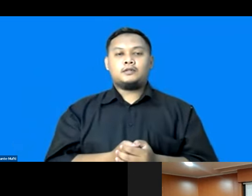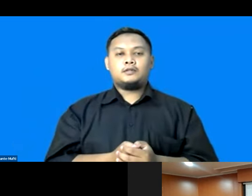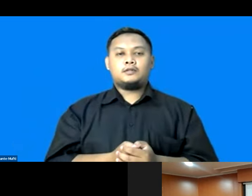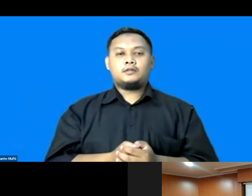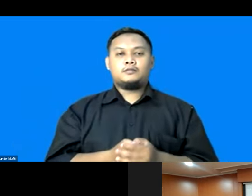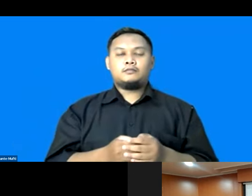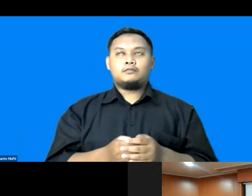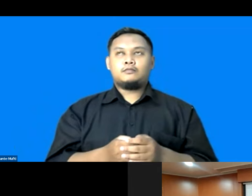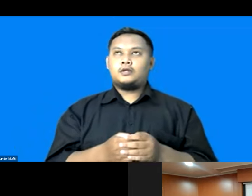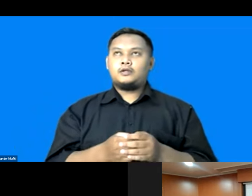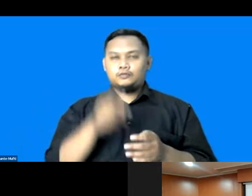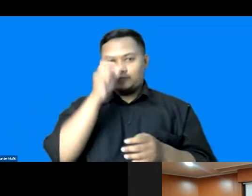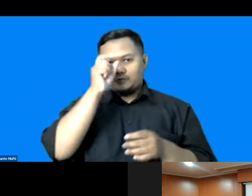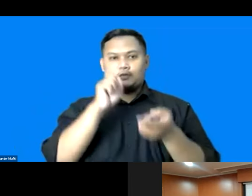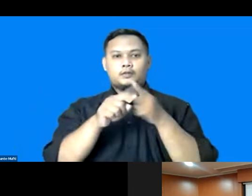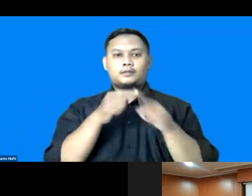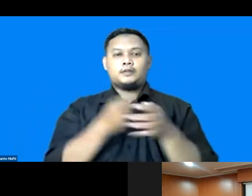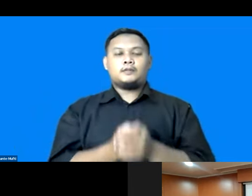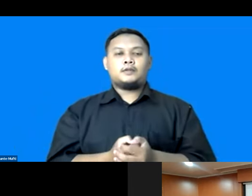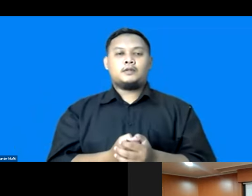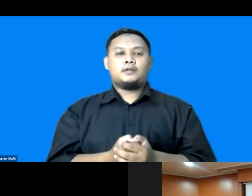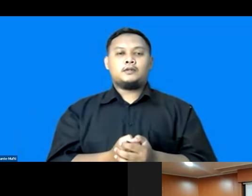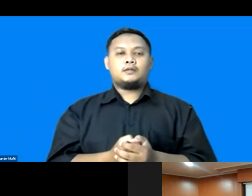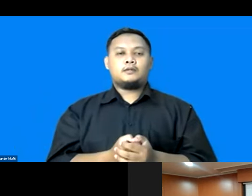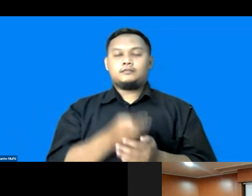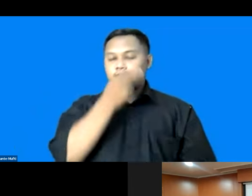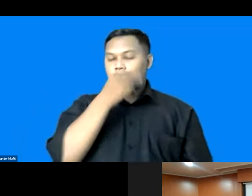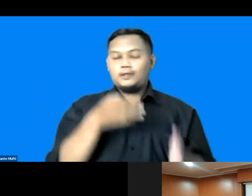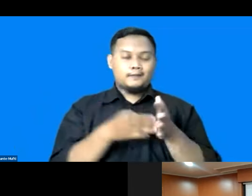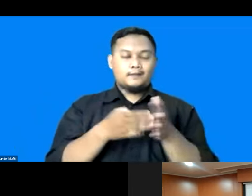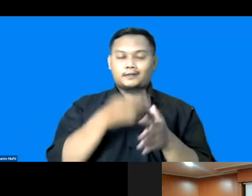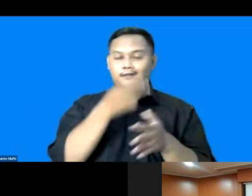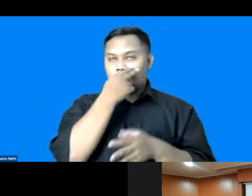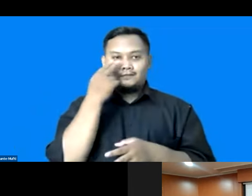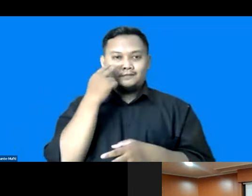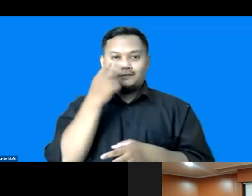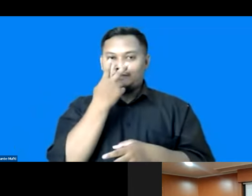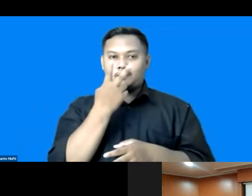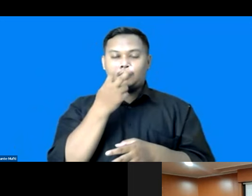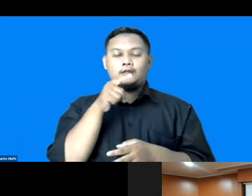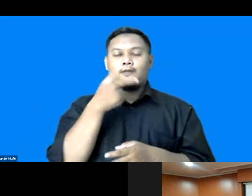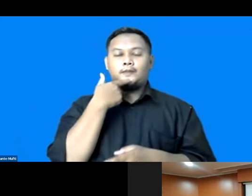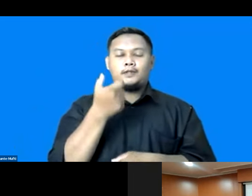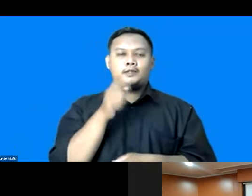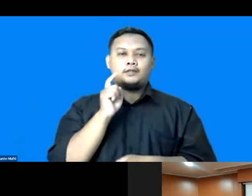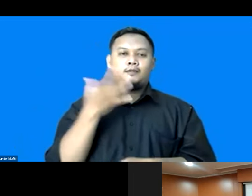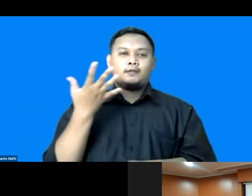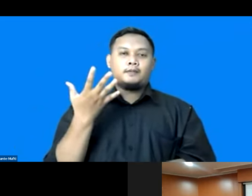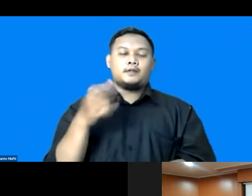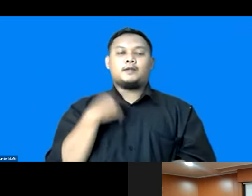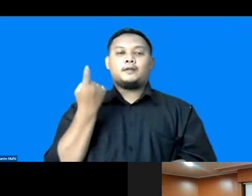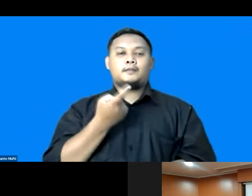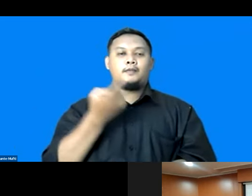penunjuk buat teman-teman apa yang memiliki hambatan melihat itu juga penting, karena kami kemarin melihat